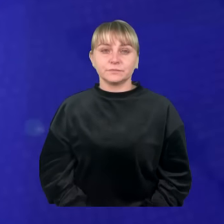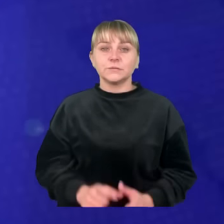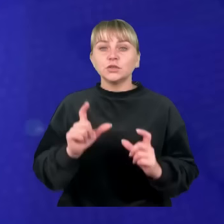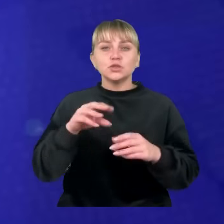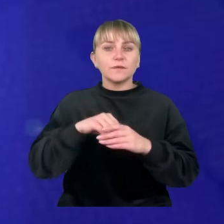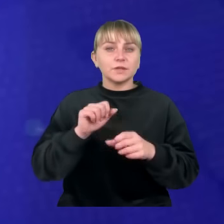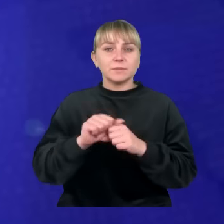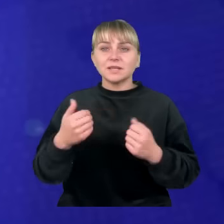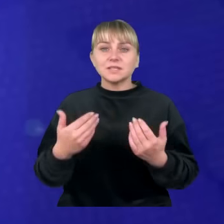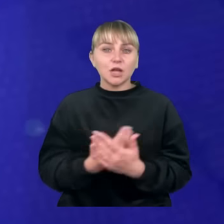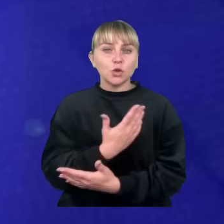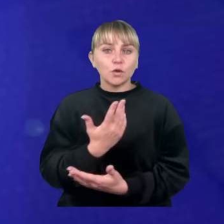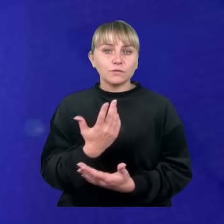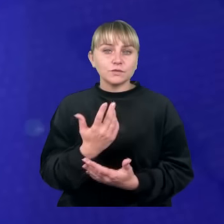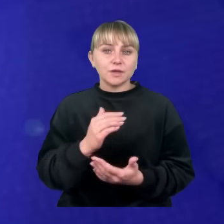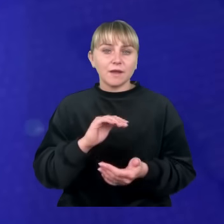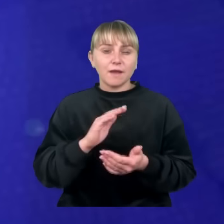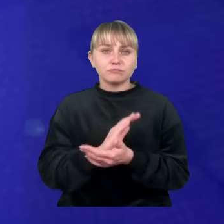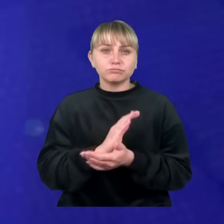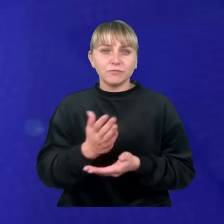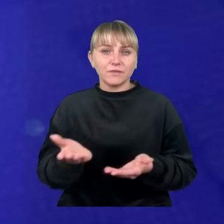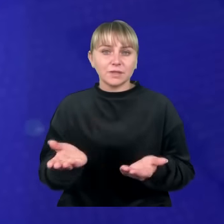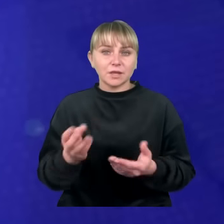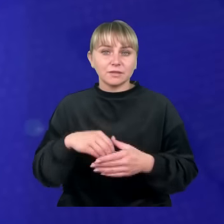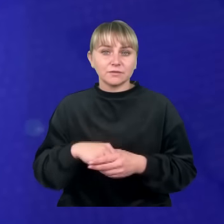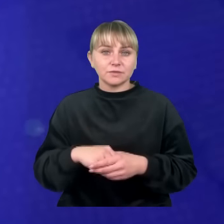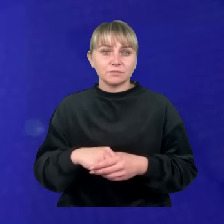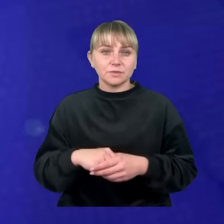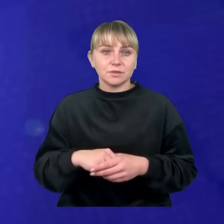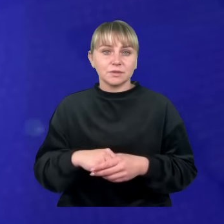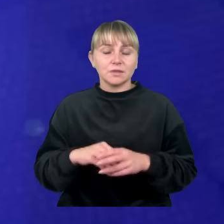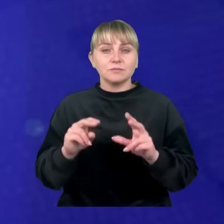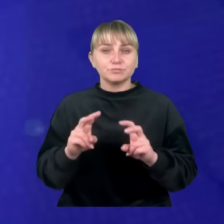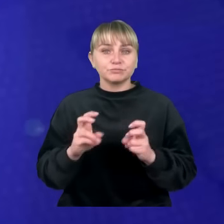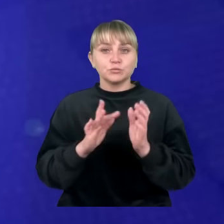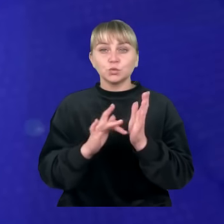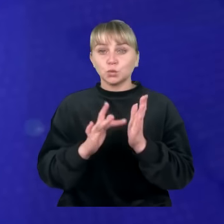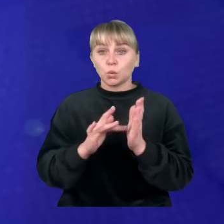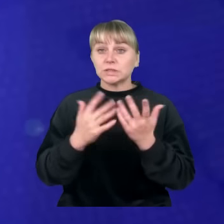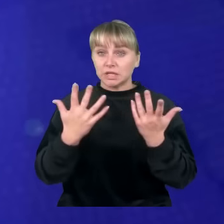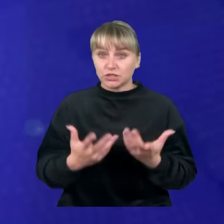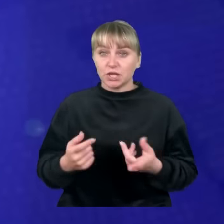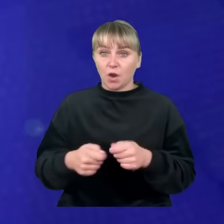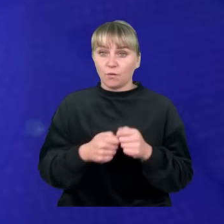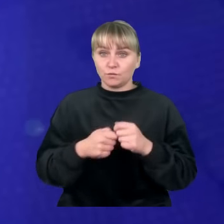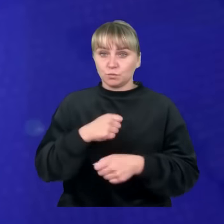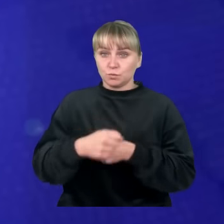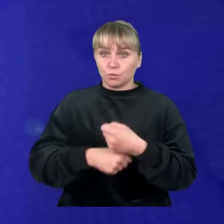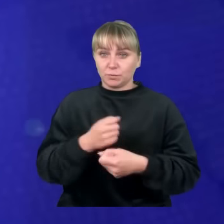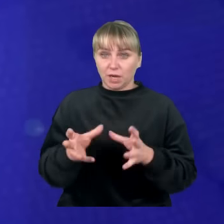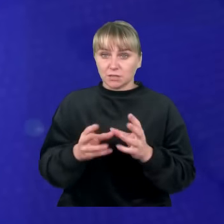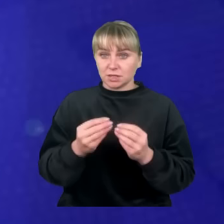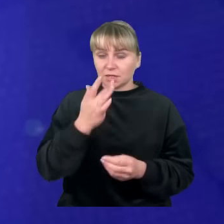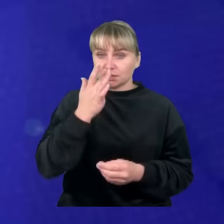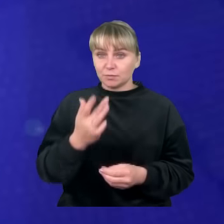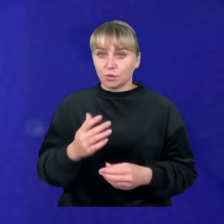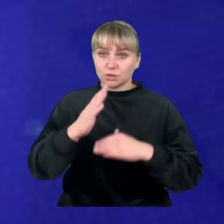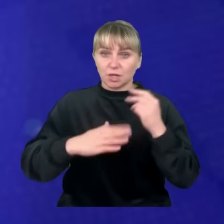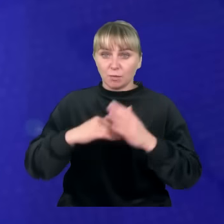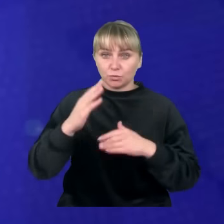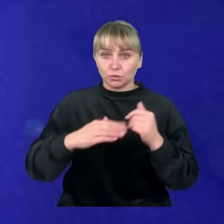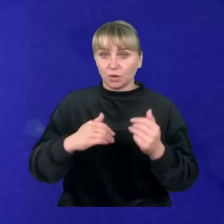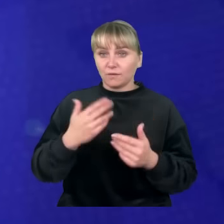najnowszym numerze? To Donald Tusk chciał współpracy z Rosją przy odbudowie Bałtyckiej Elektrowni Atomowej w